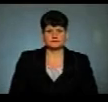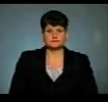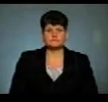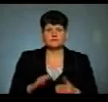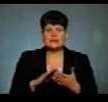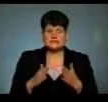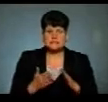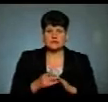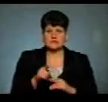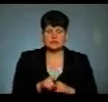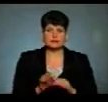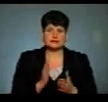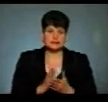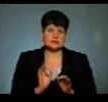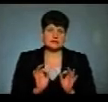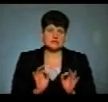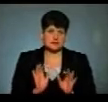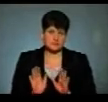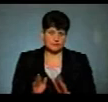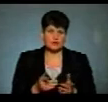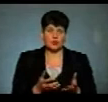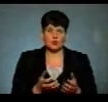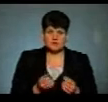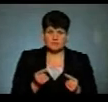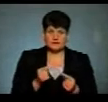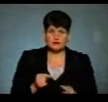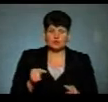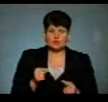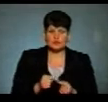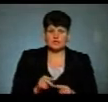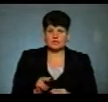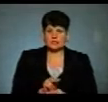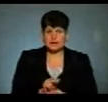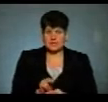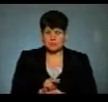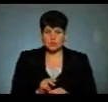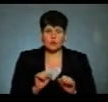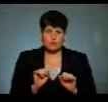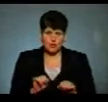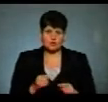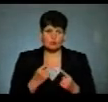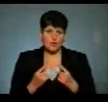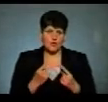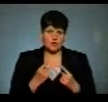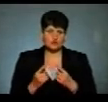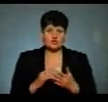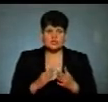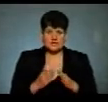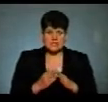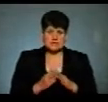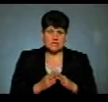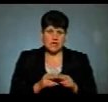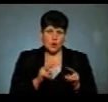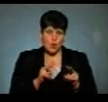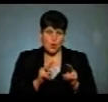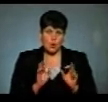Стан їх є стабільний. Вони отримують відповідну терапію. Можемо говорити, що ситуація контрольована,